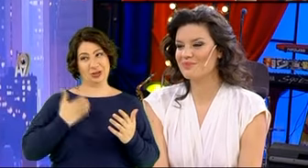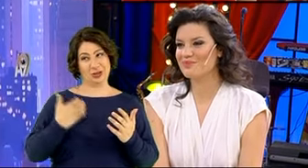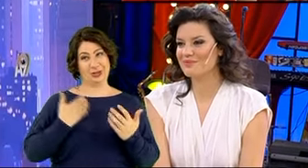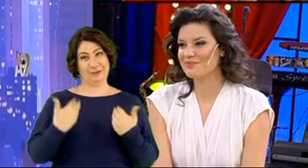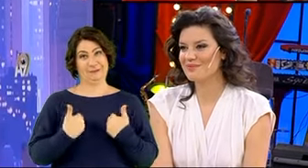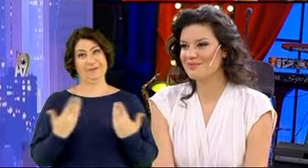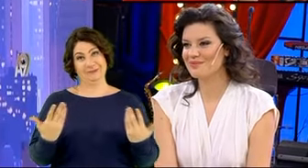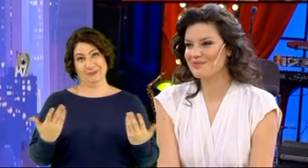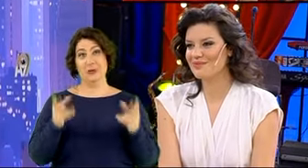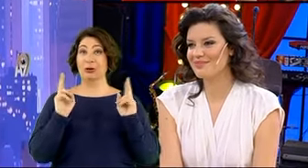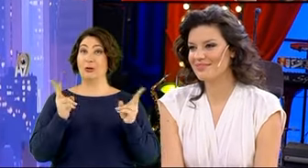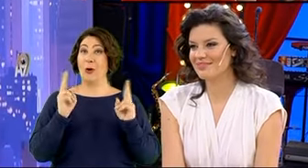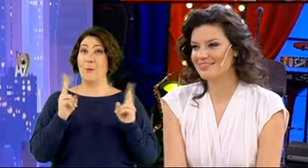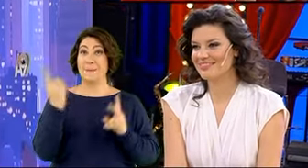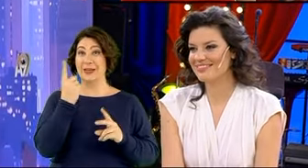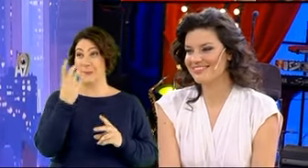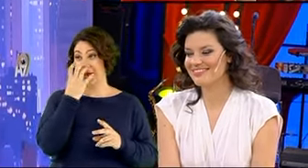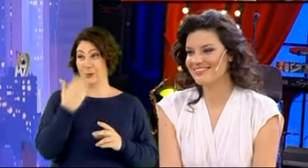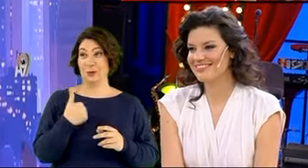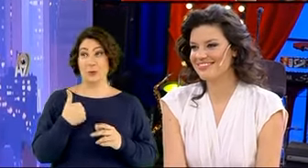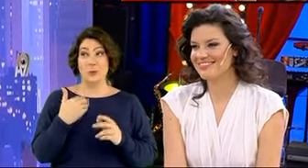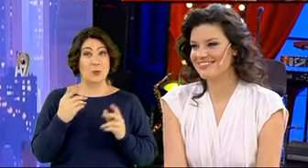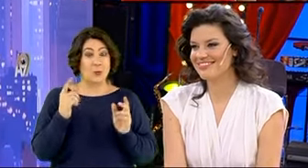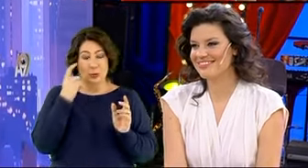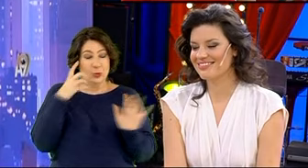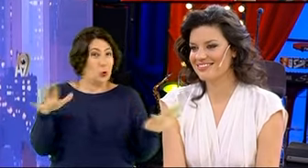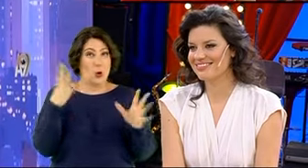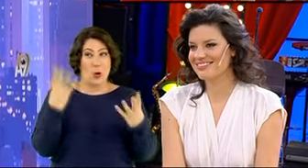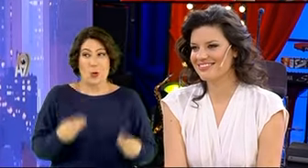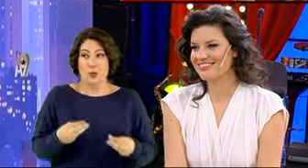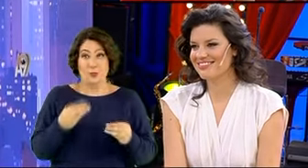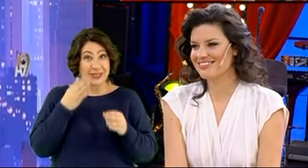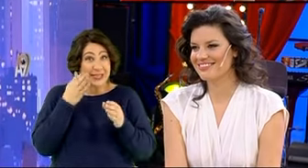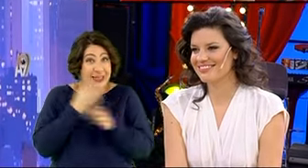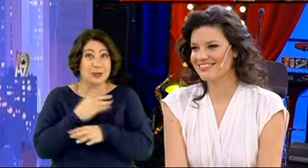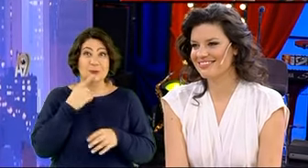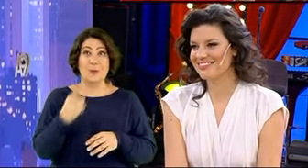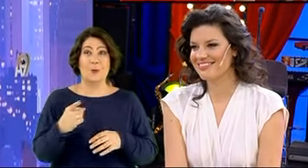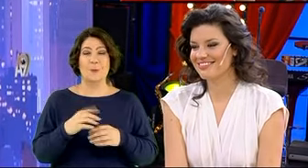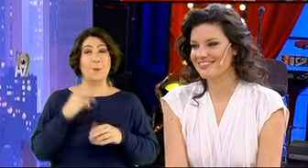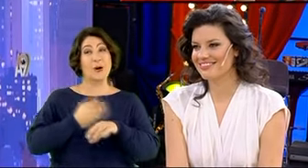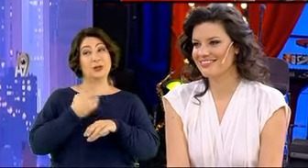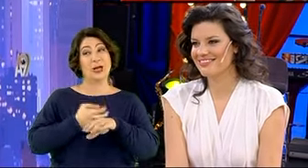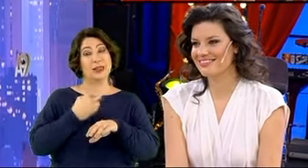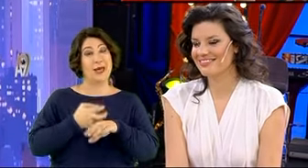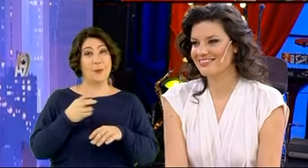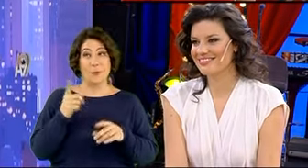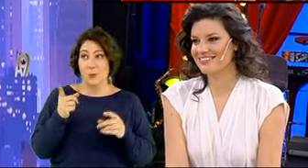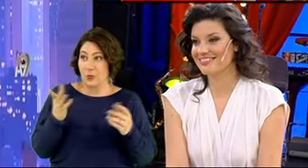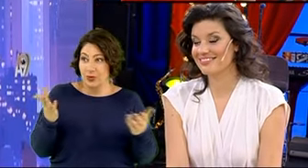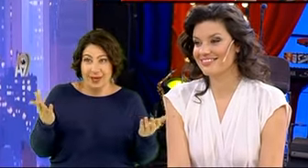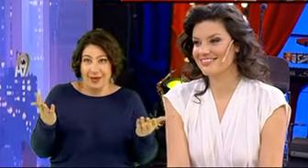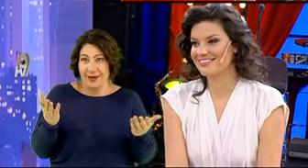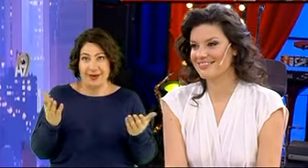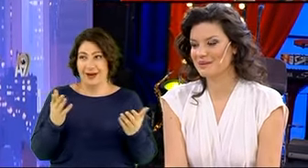Ben kardeşim normal birini bekliyordum. Gününü şok oldum yani. Sahi söylüyorum yani. Maşallah, maşallah. Nedir